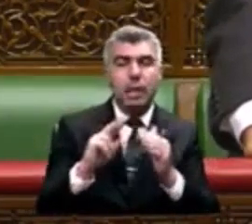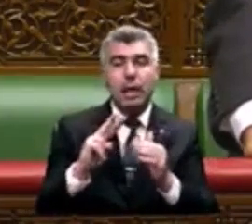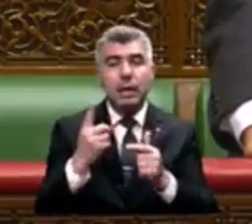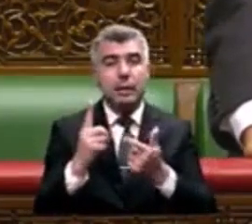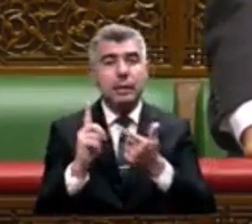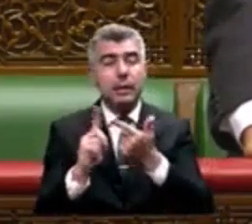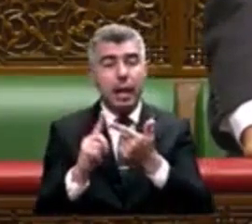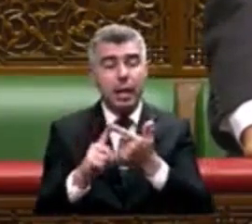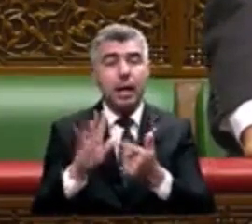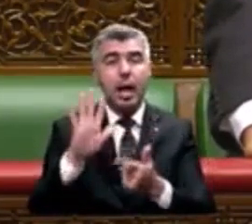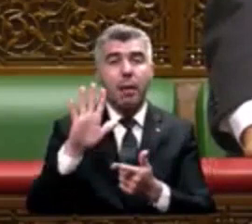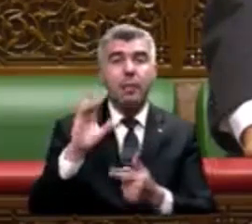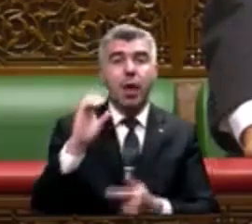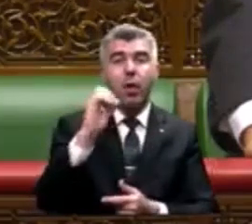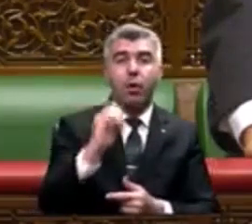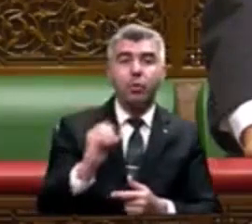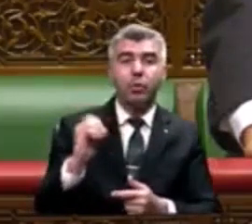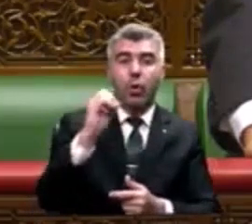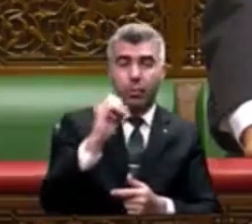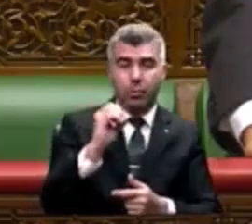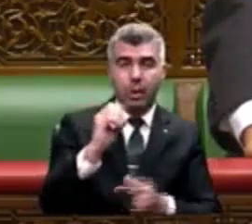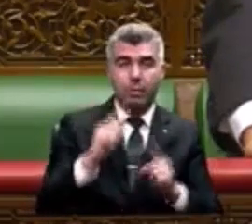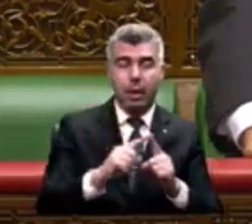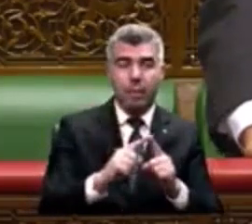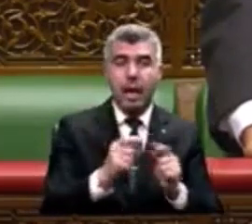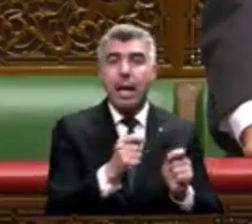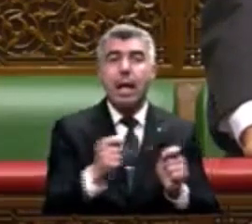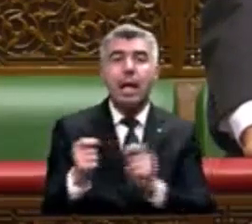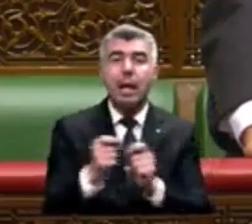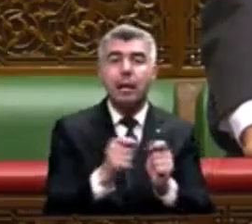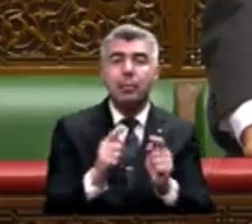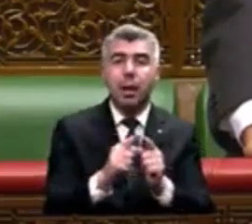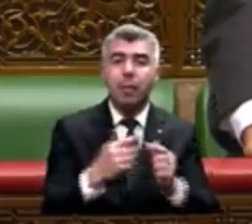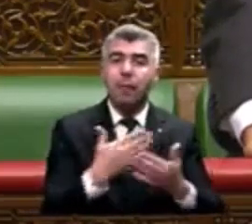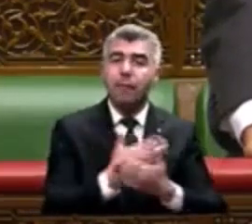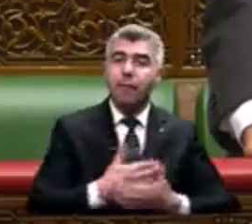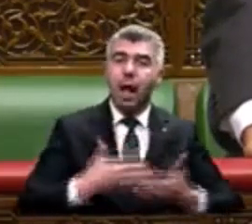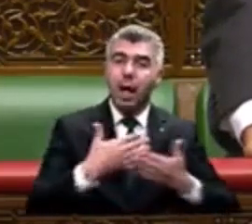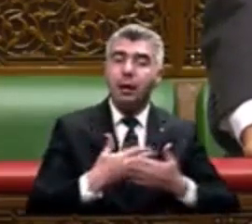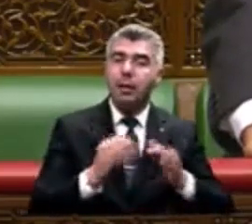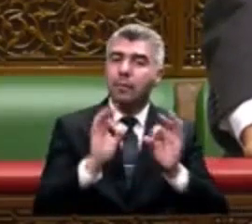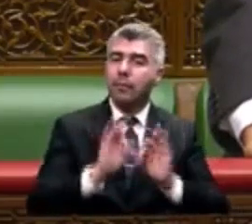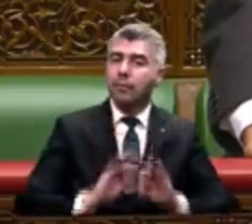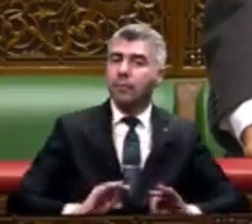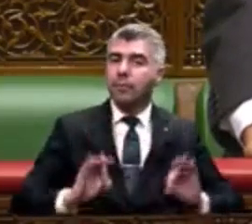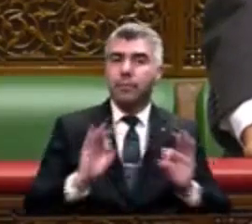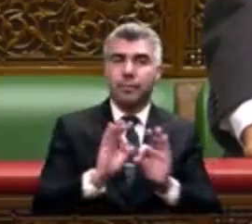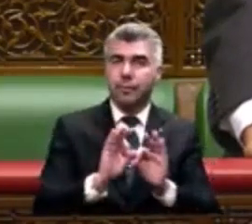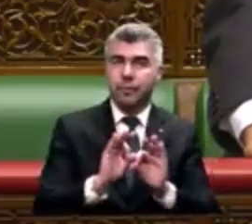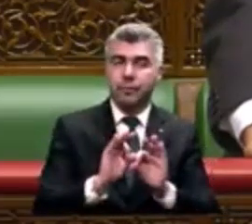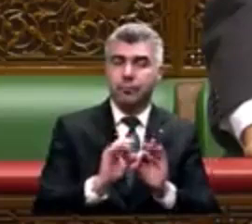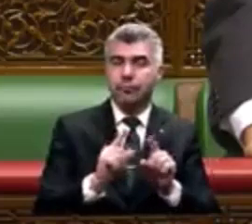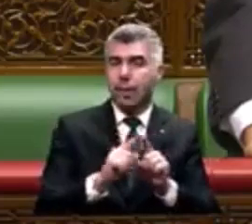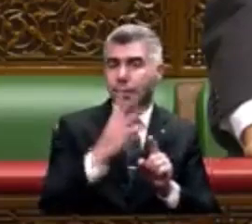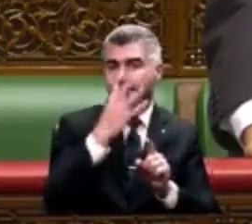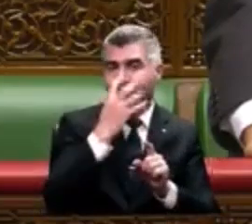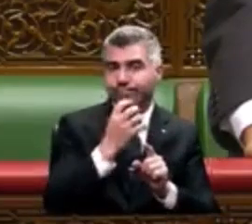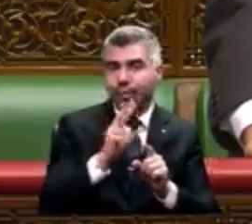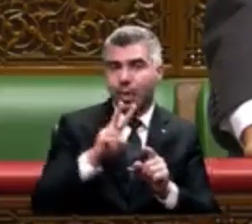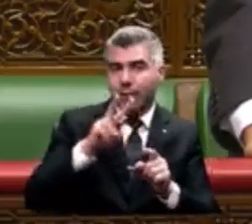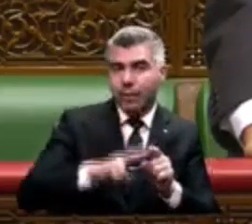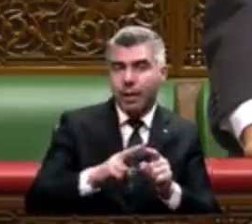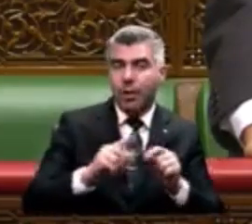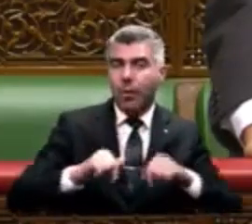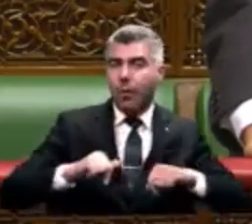الإضراب يوم 5 أكتوبر اللي كان عيد المدرسين، كان ممكن أننا نفرحوا مع هيئة التدريس، لكن مع كامل الأسف أعتقد